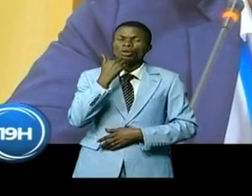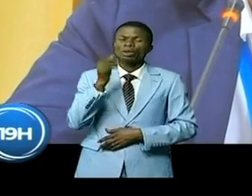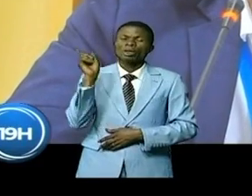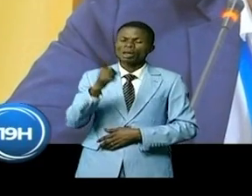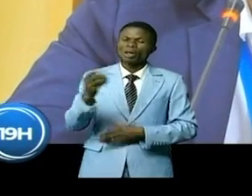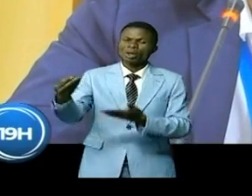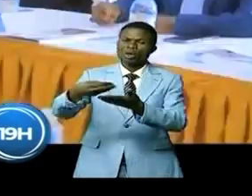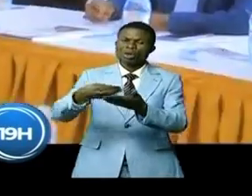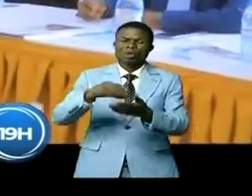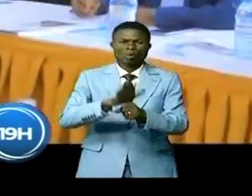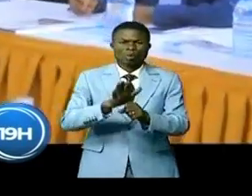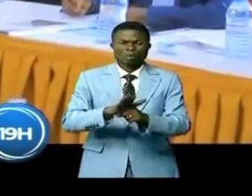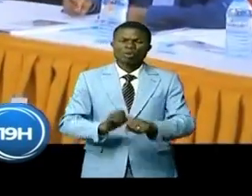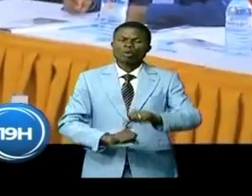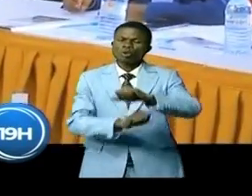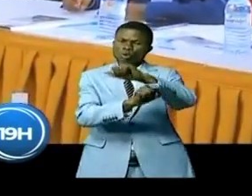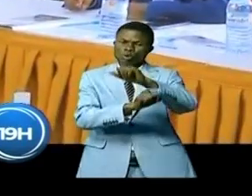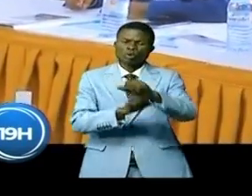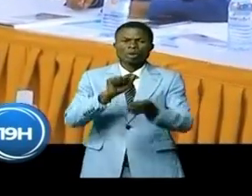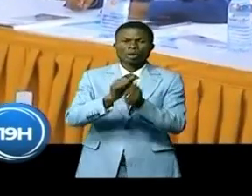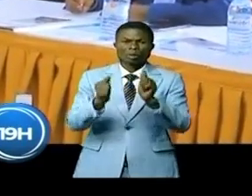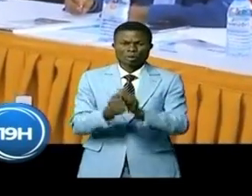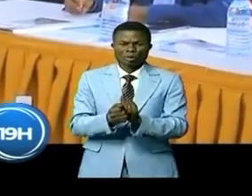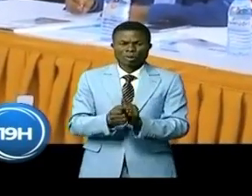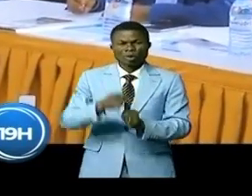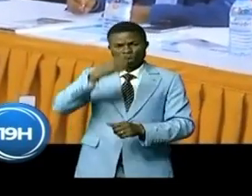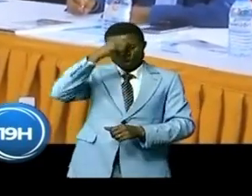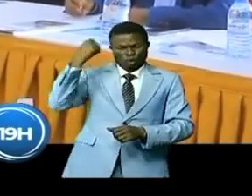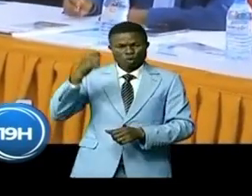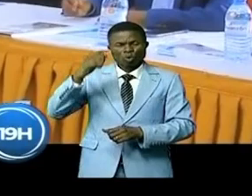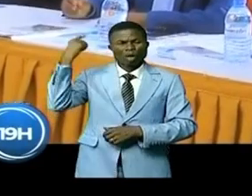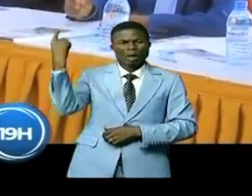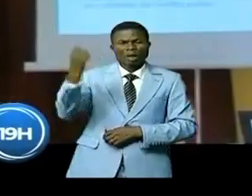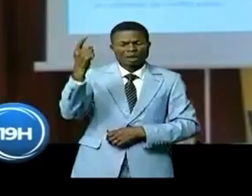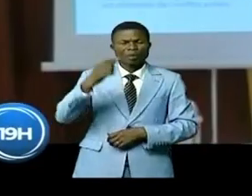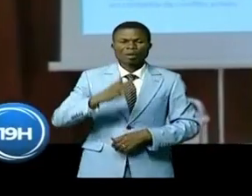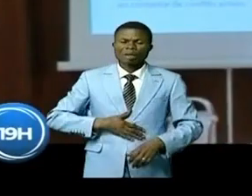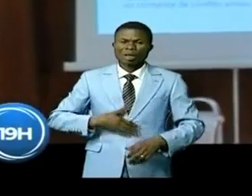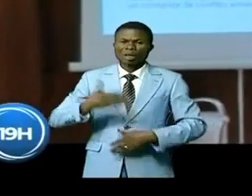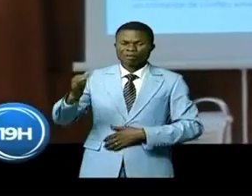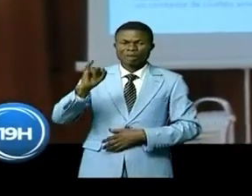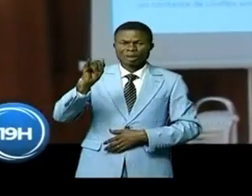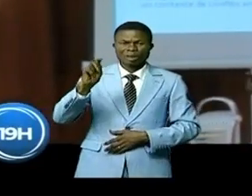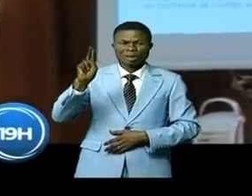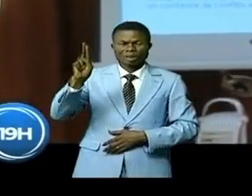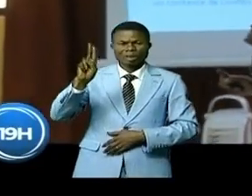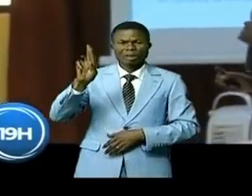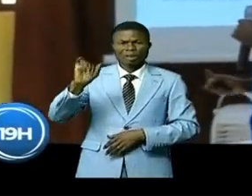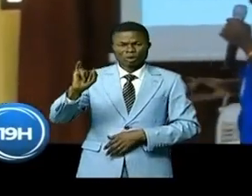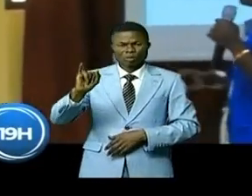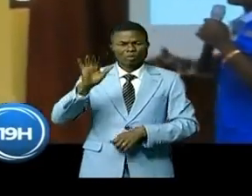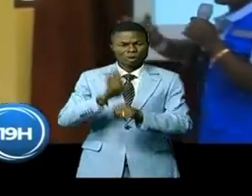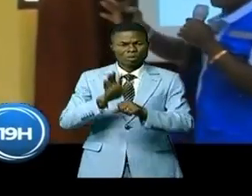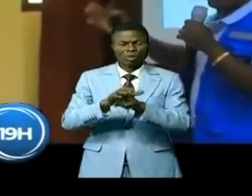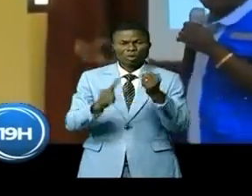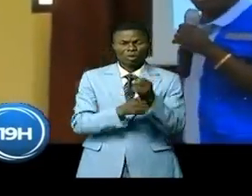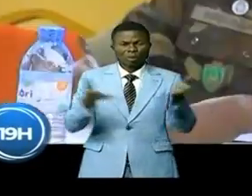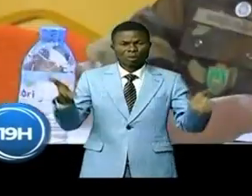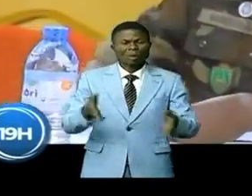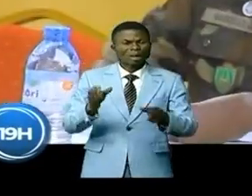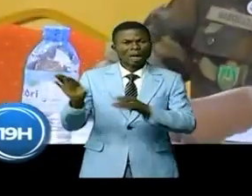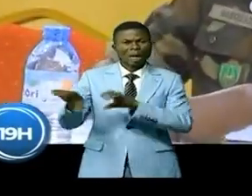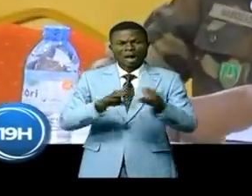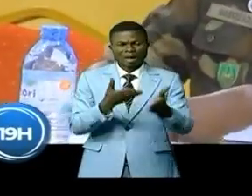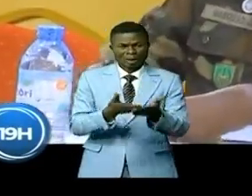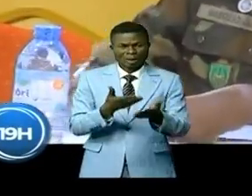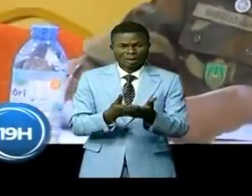mobiliser davantage pour pallier au problème de la crise humanitaire en Ituri. Notons que plusieurs personnalités ont pris part à cette activité,